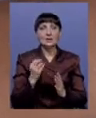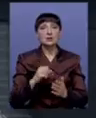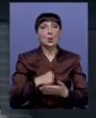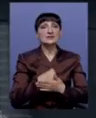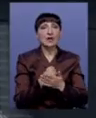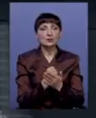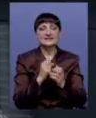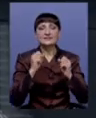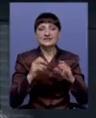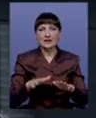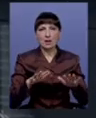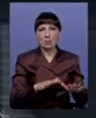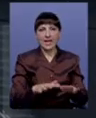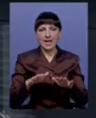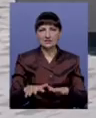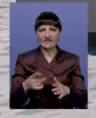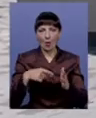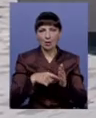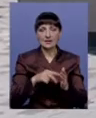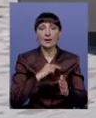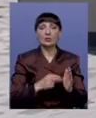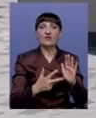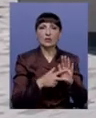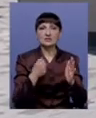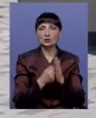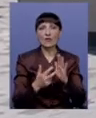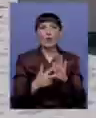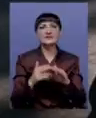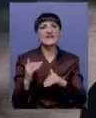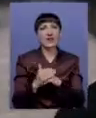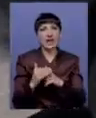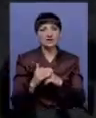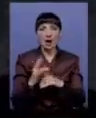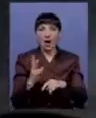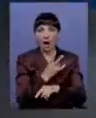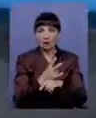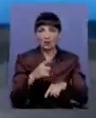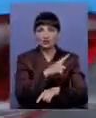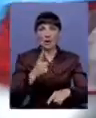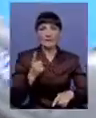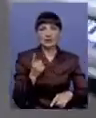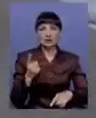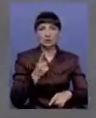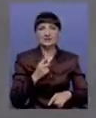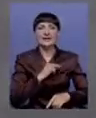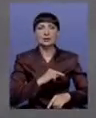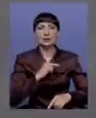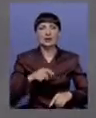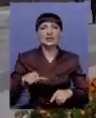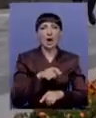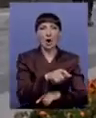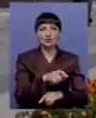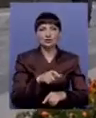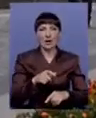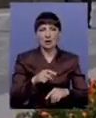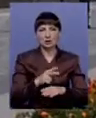установлены мобильные пункты города. Они работают с 8 утра до 8 вечера. А ночью на посту дежурят сотрудники дорожно-патрульной службы. А